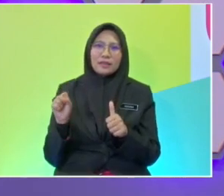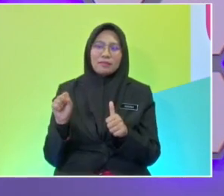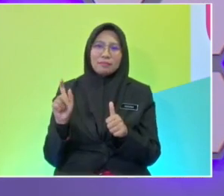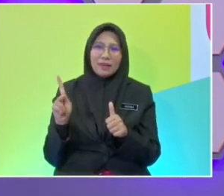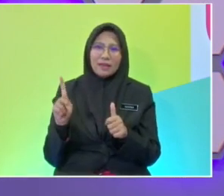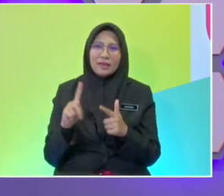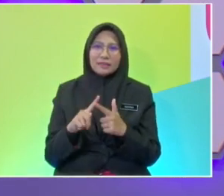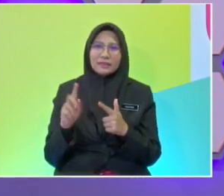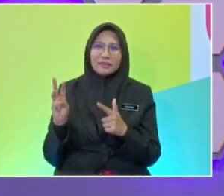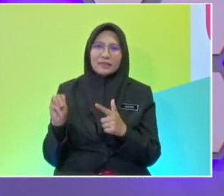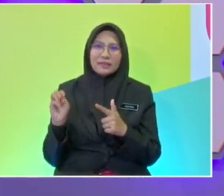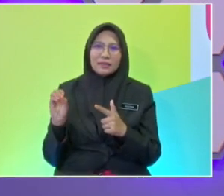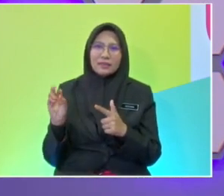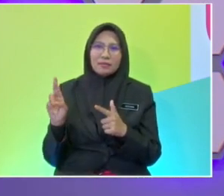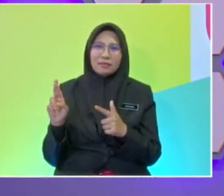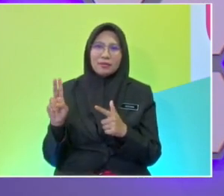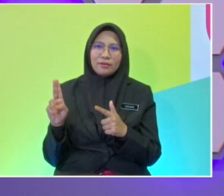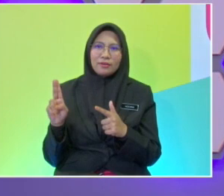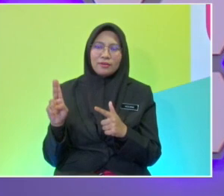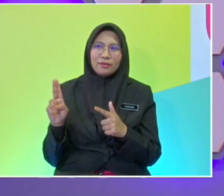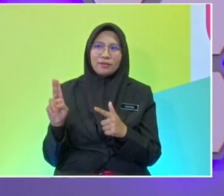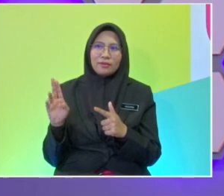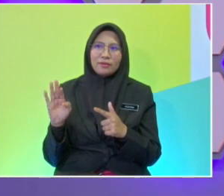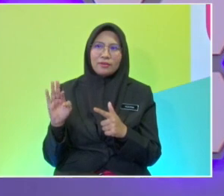animasi Movement oke